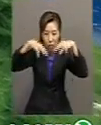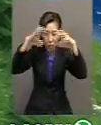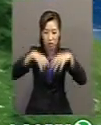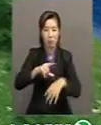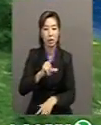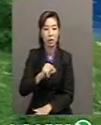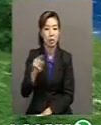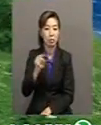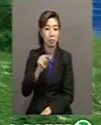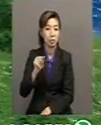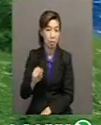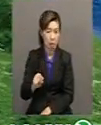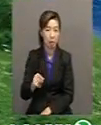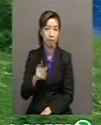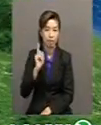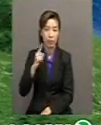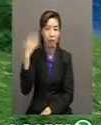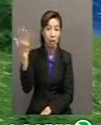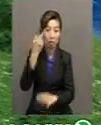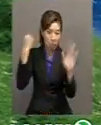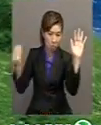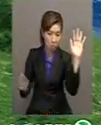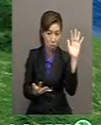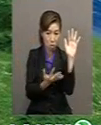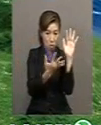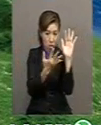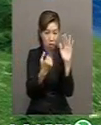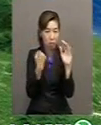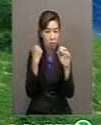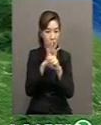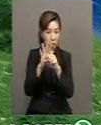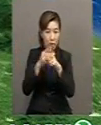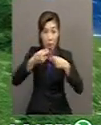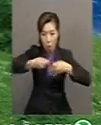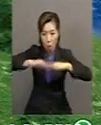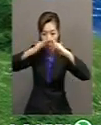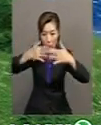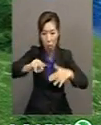ละ20ของพื้นที่แม้ว่ามรสุมตะวันตกเฉียงใต้กำลังปานกลางแต่ทะเลยังมีคลื่น